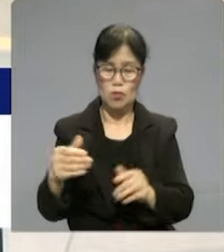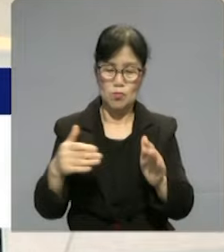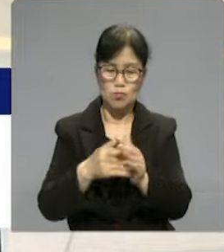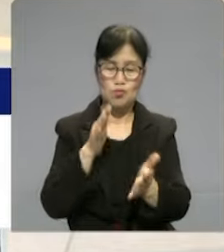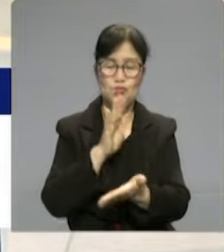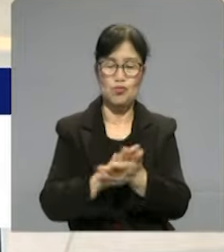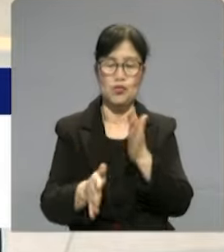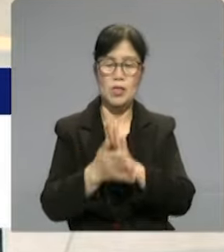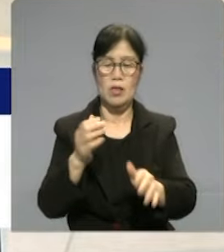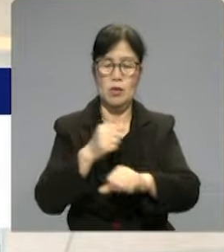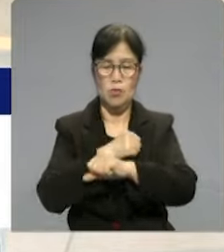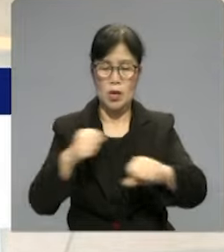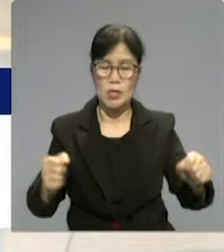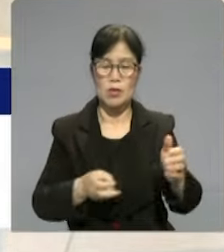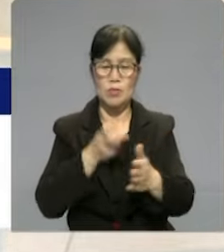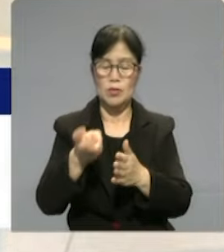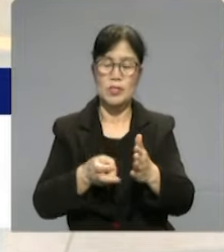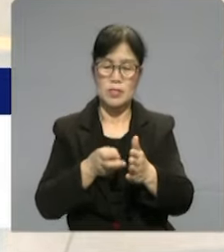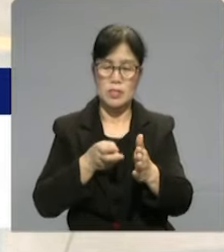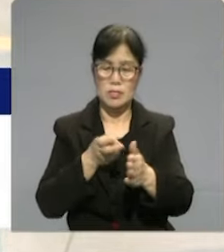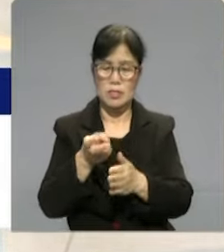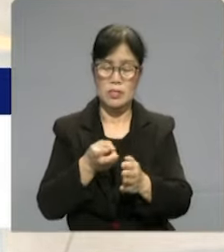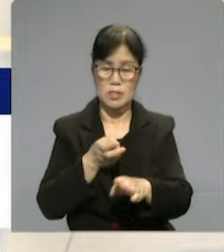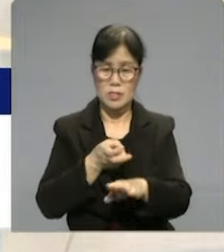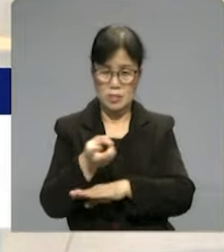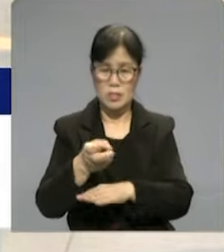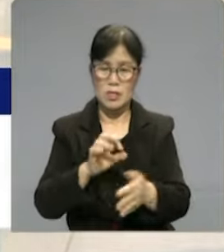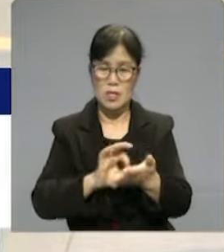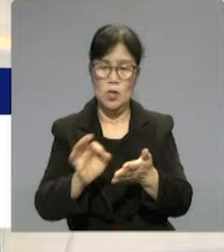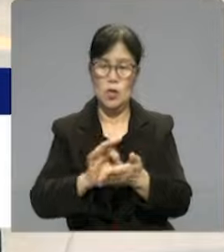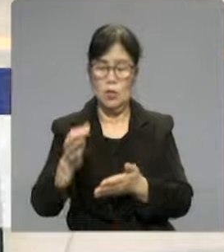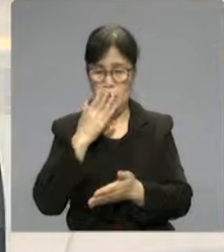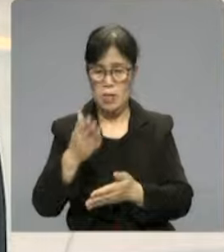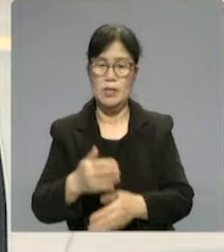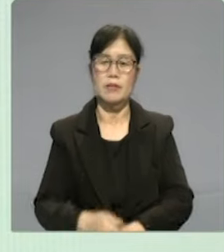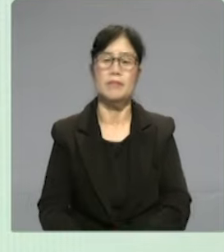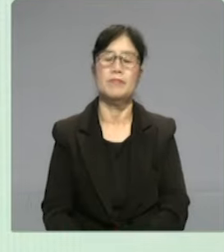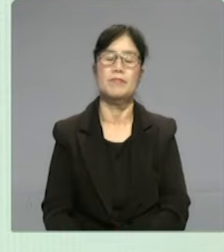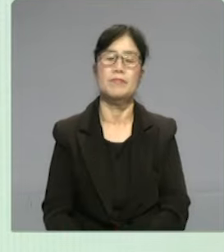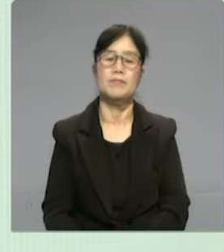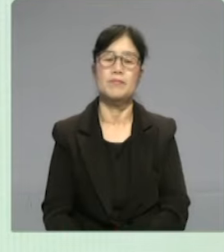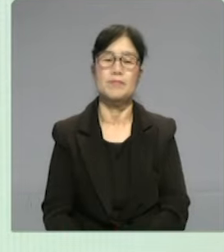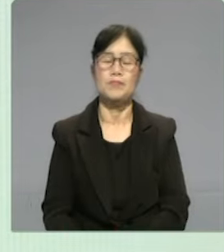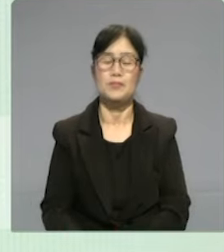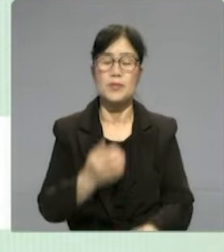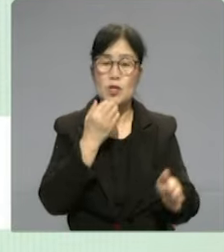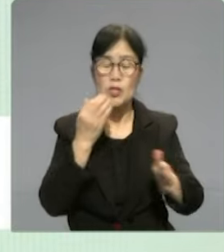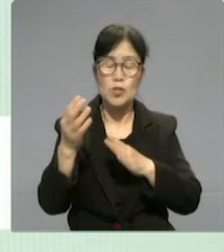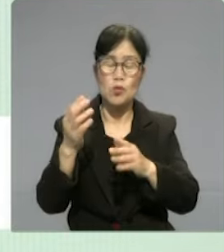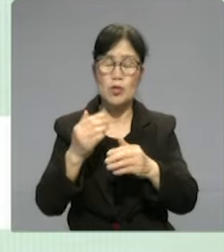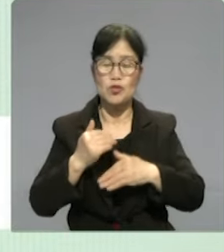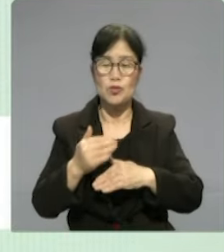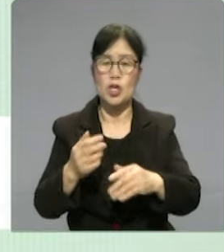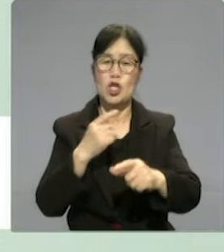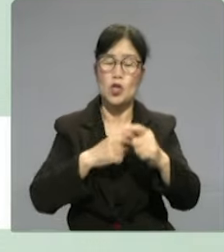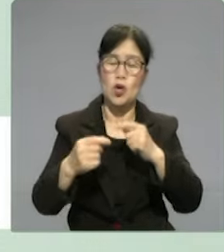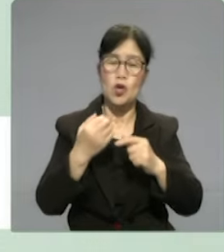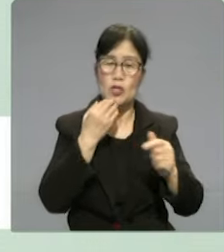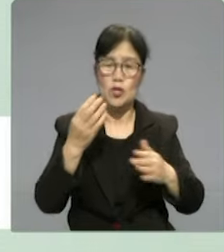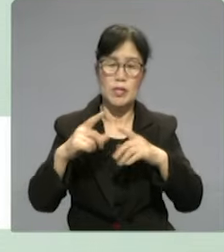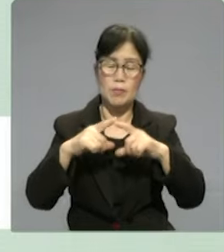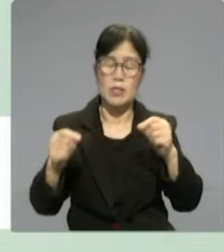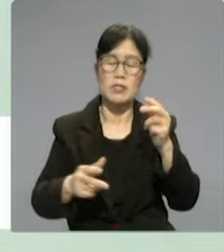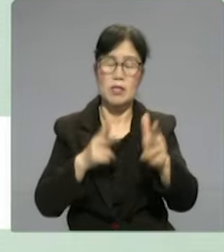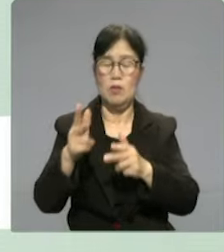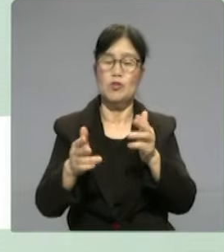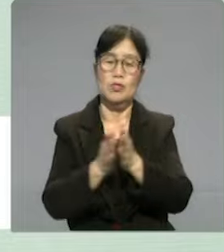원으로 무제한 광역버스를 이용할 수 있도록 하는 제도도 시행합니다. 경기도가 추진하는 더 경기패스 사업도